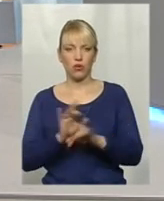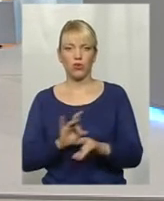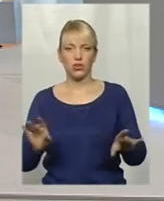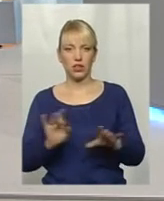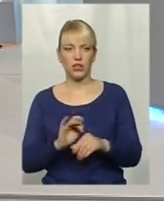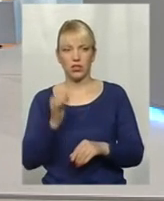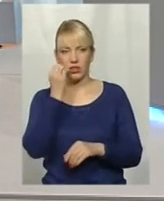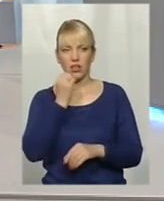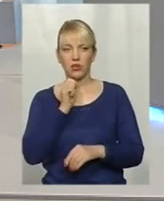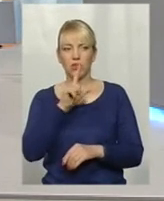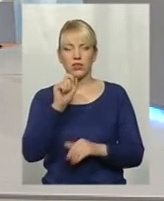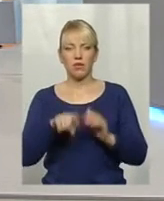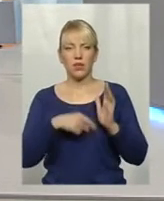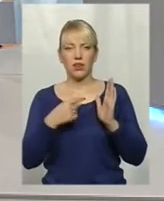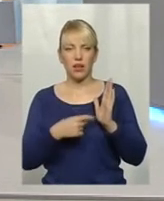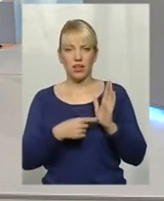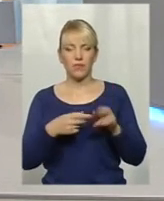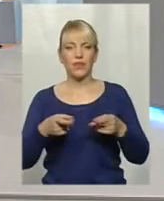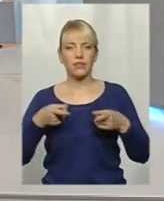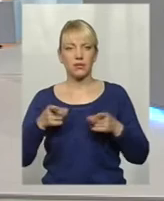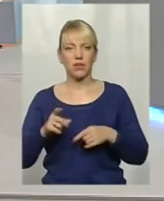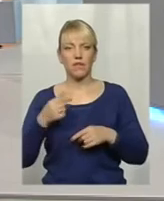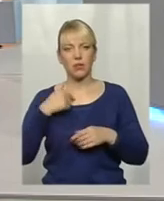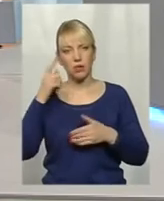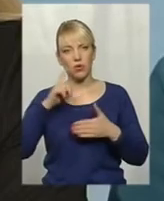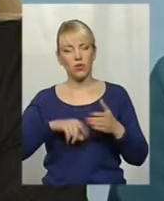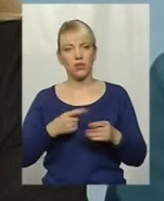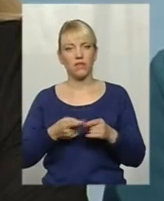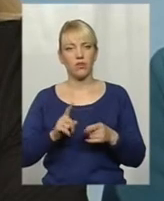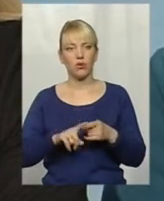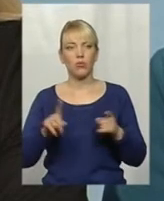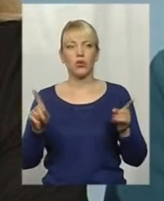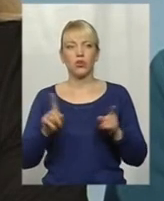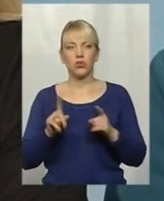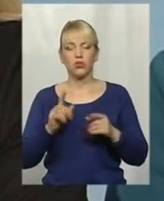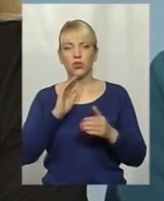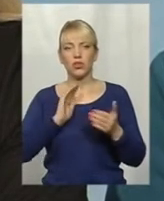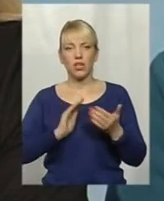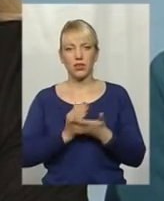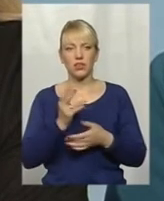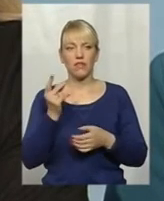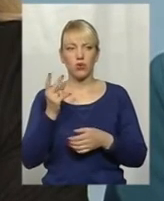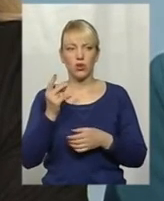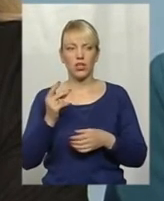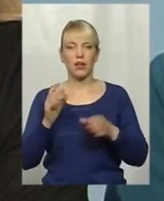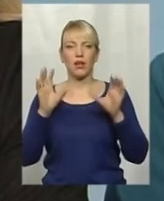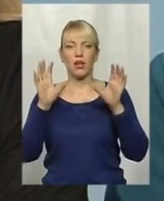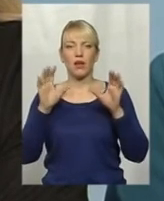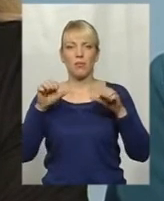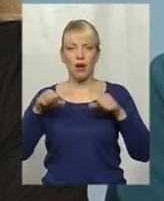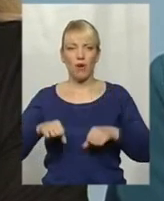роз'яснення? Дякую за питання. Насправді, я переконана в тому, що якісна вторинна правова допомога,